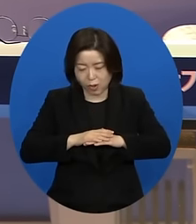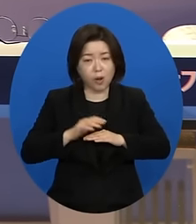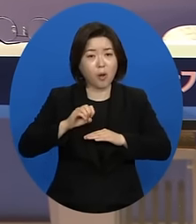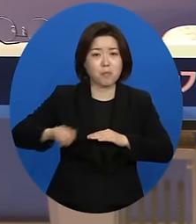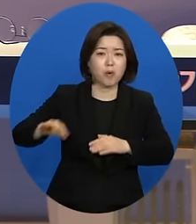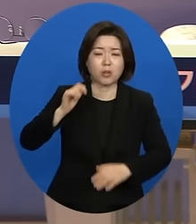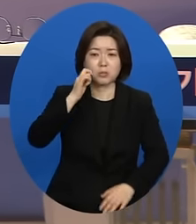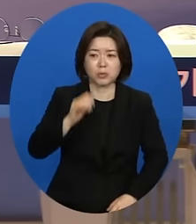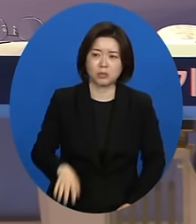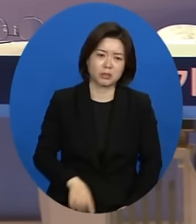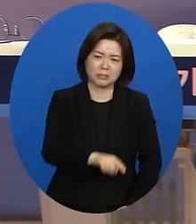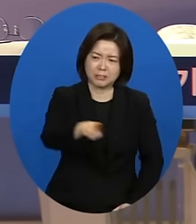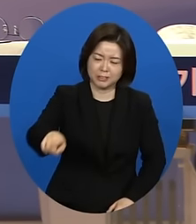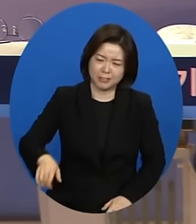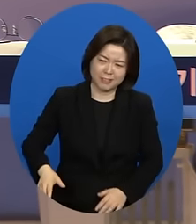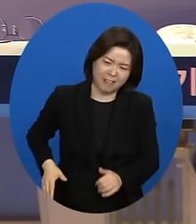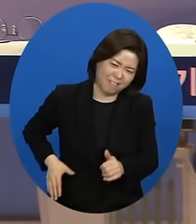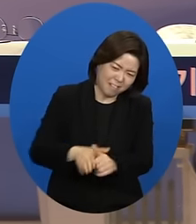죽이고 싶은 거예요.